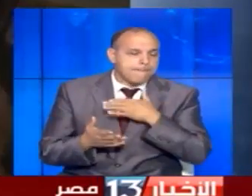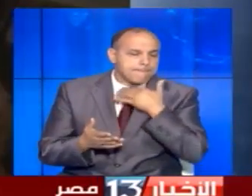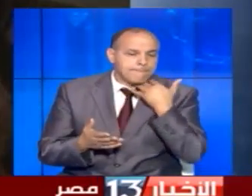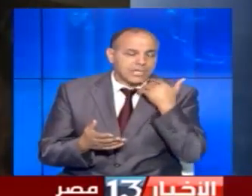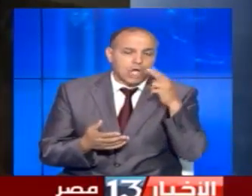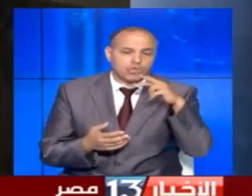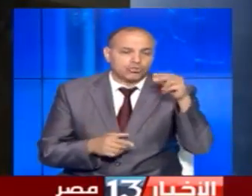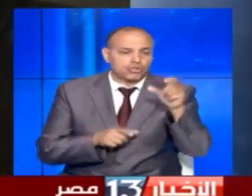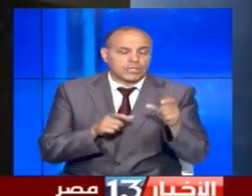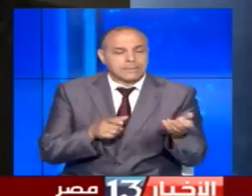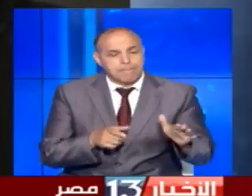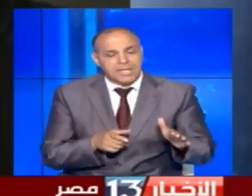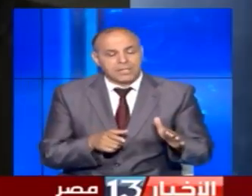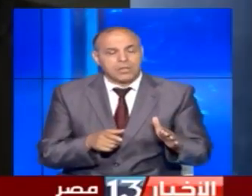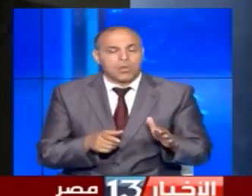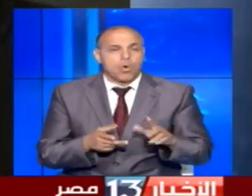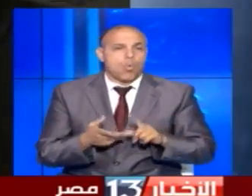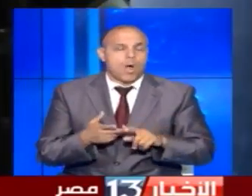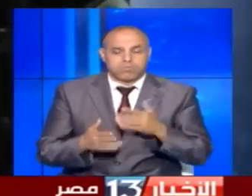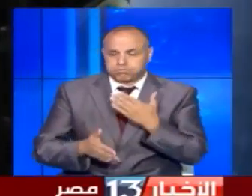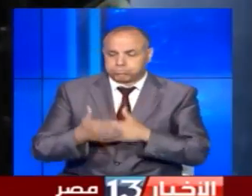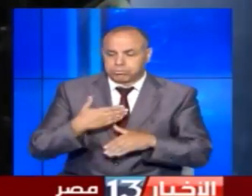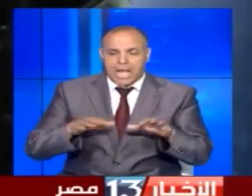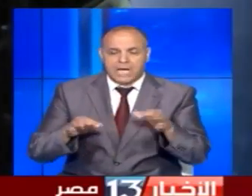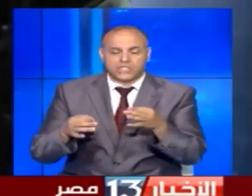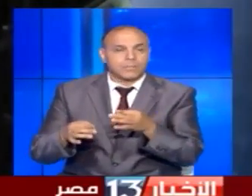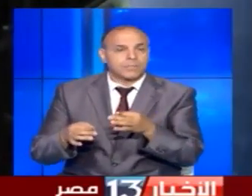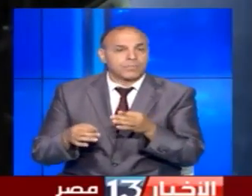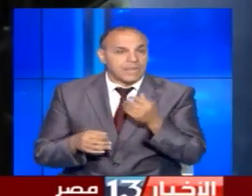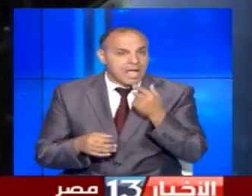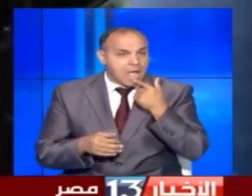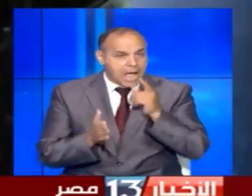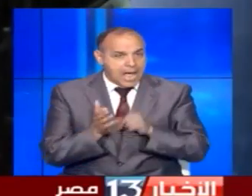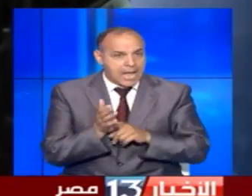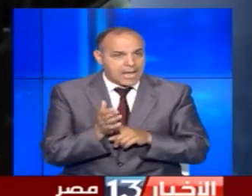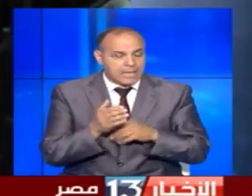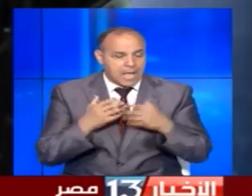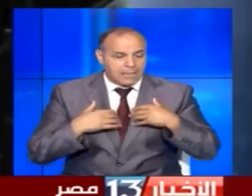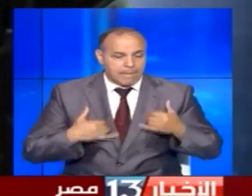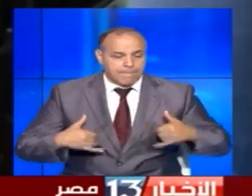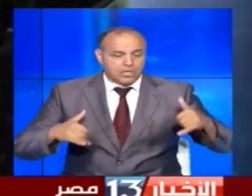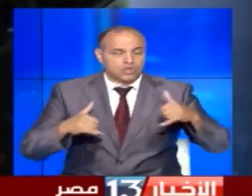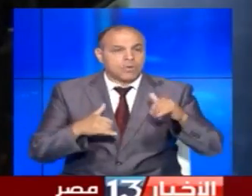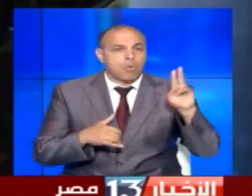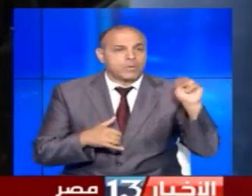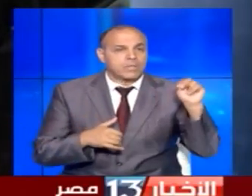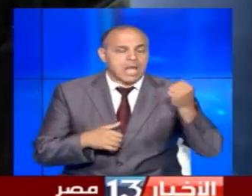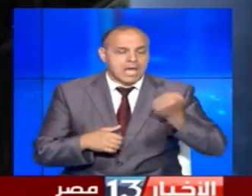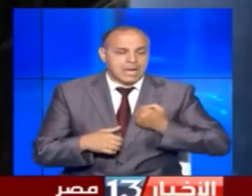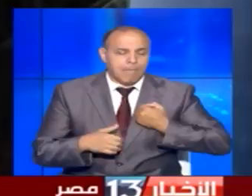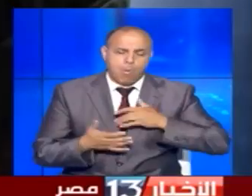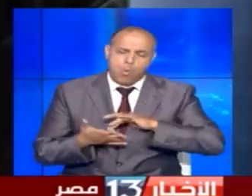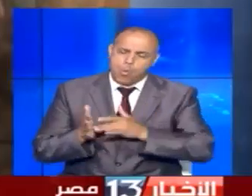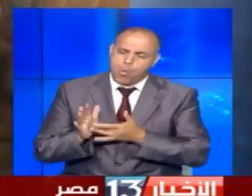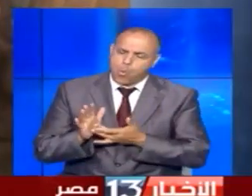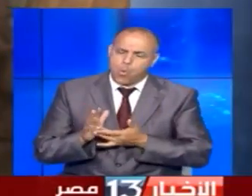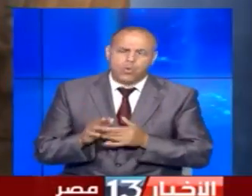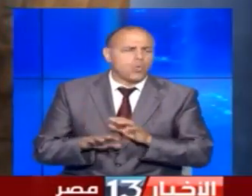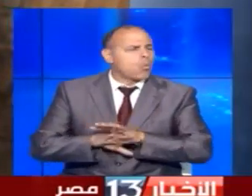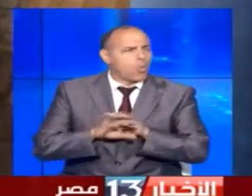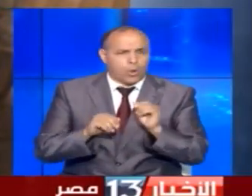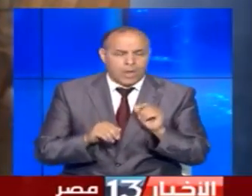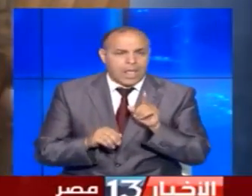مقتل 20 شخصا على الأقل وإصابة العشرات. وأكد أعضاء المجلس على أن الإرهاب بكل صوره